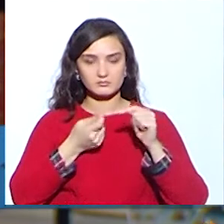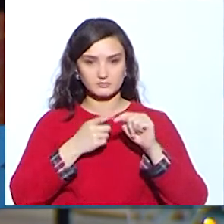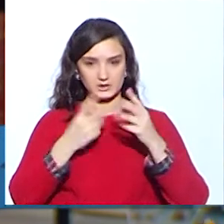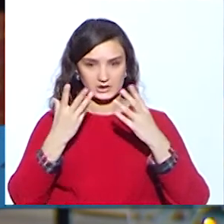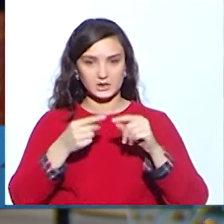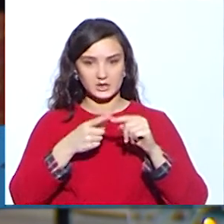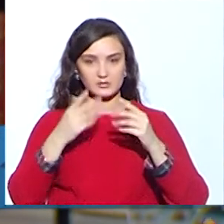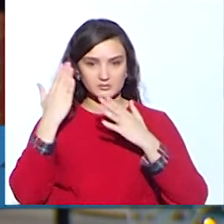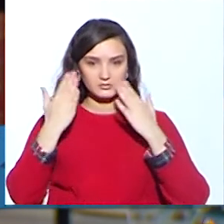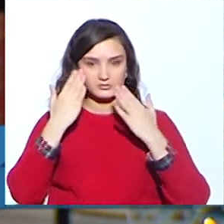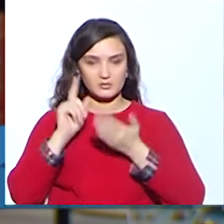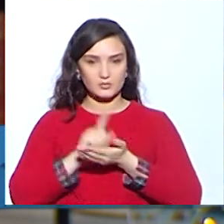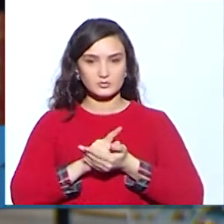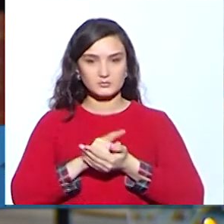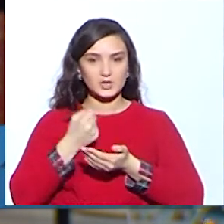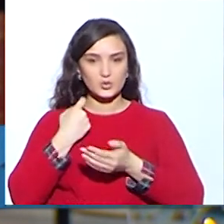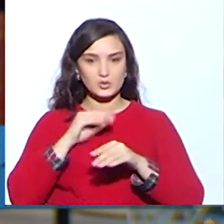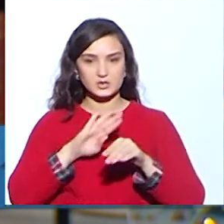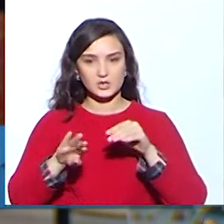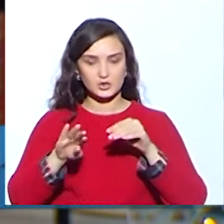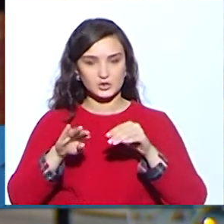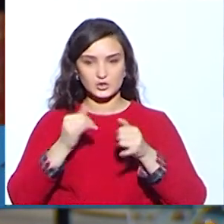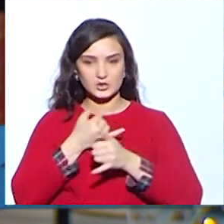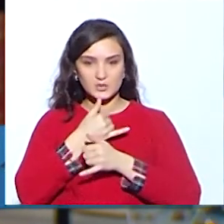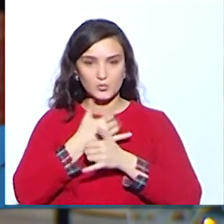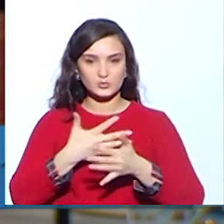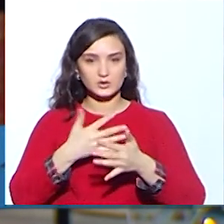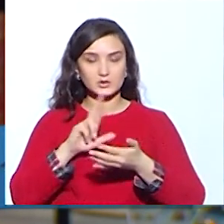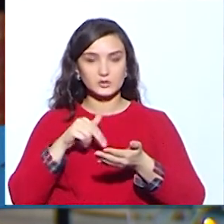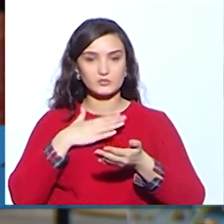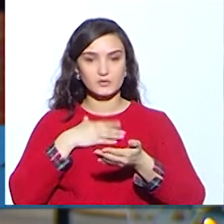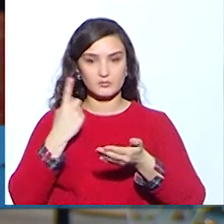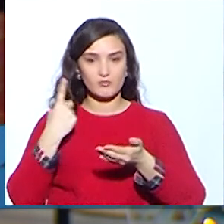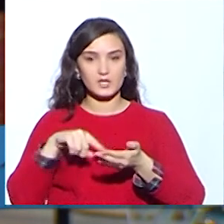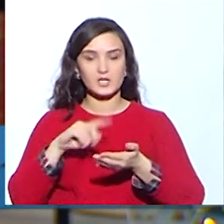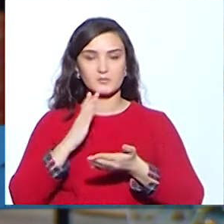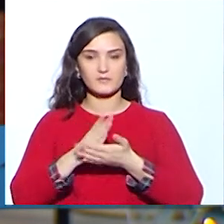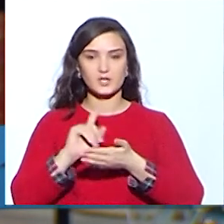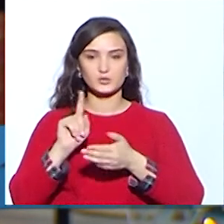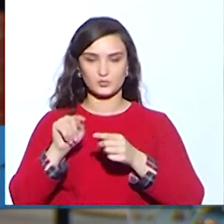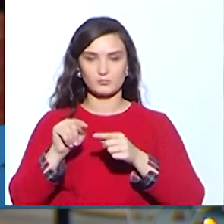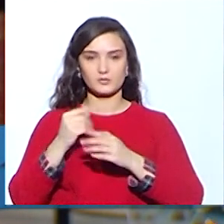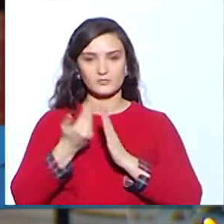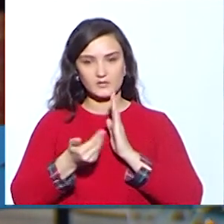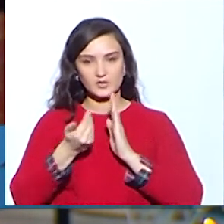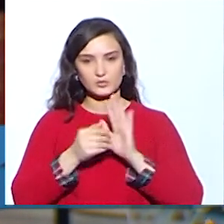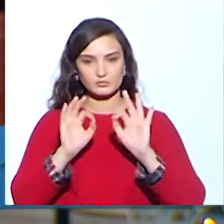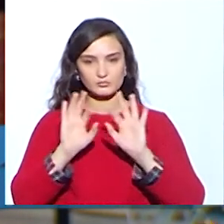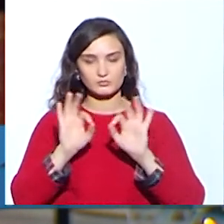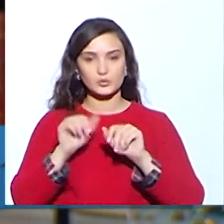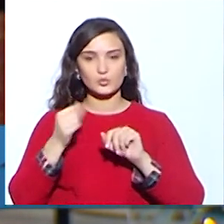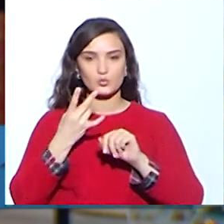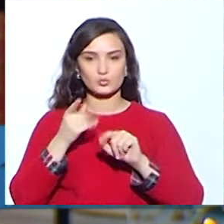რომელთა გატარება ალკოჰოლის გარეშე წარმოუდგენელია. ჩვენ ვართ მოვალეები, რომ დავარიგოთ და ვუთხრათ,